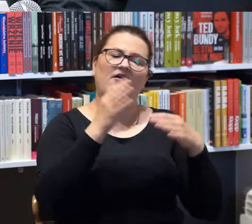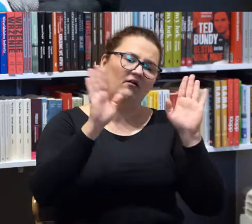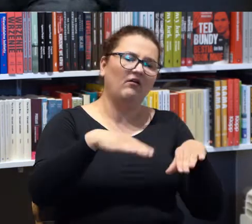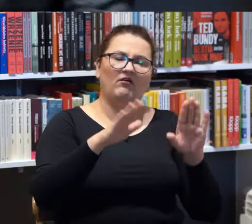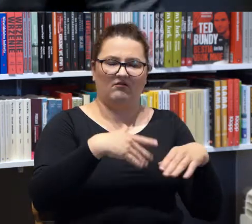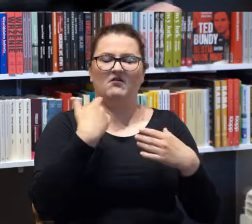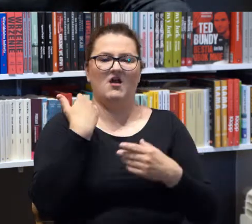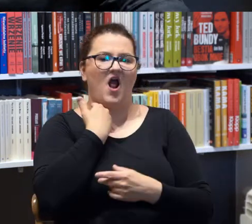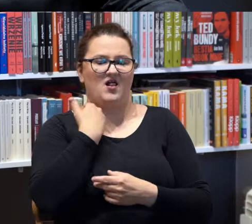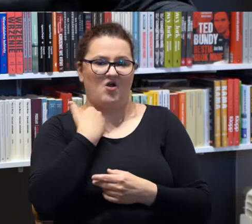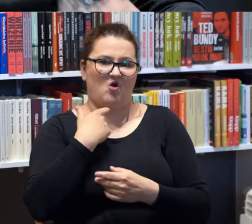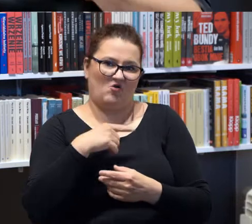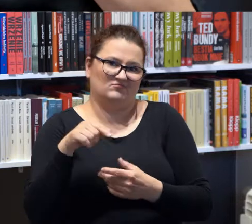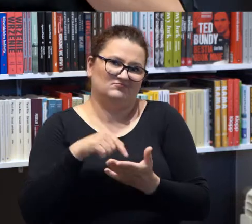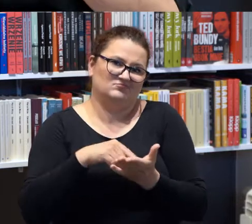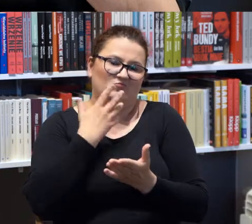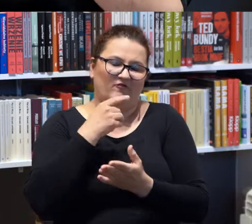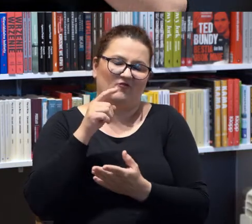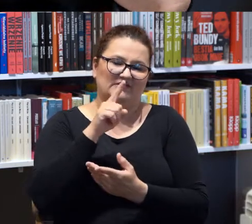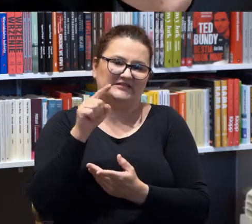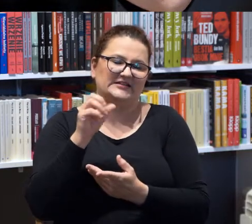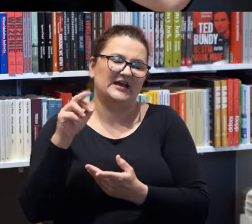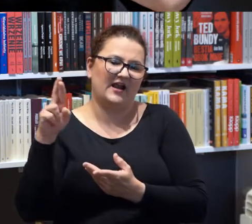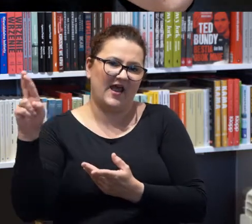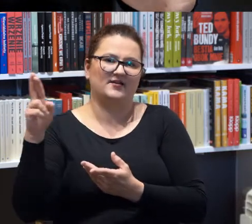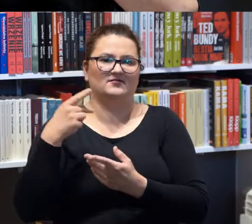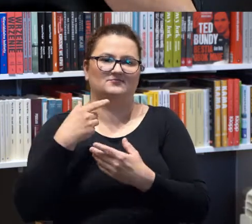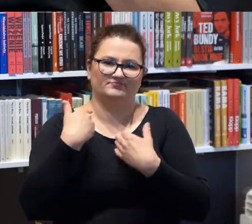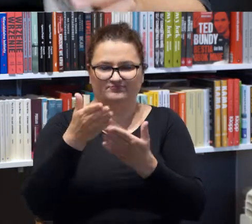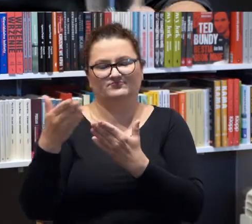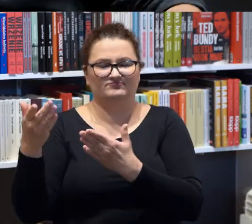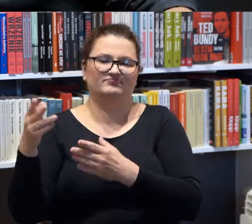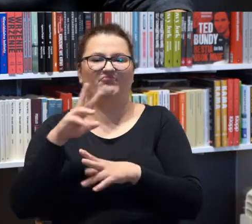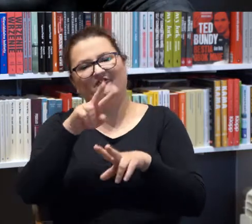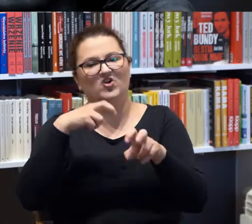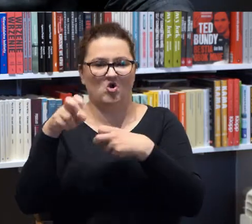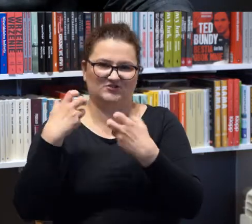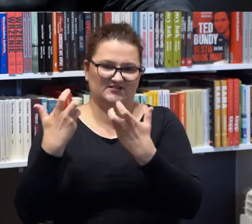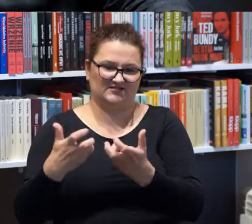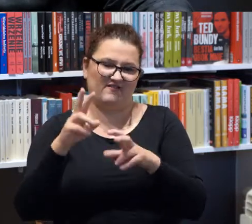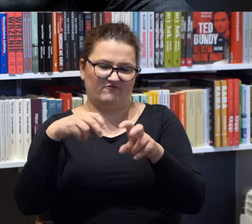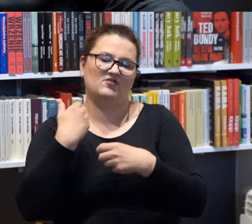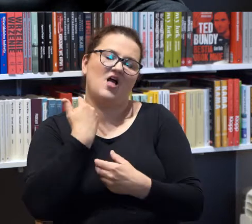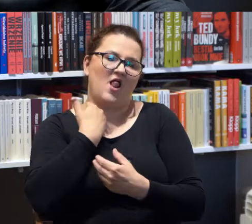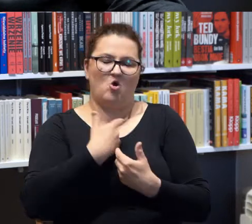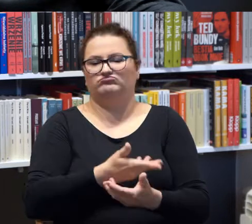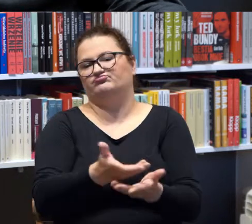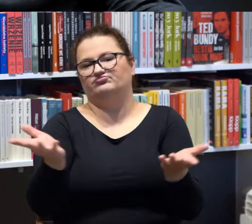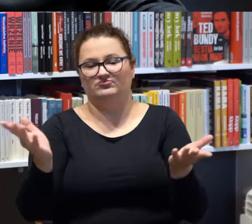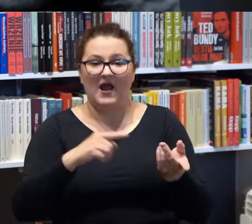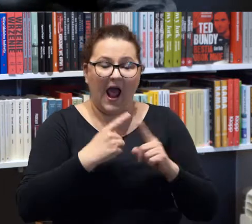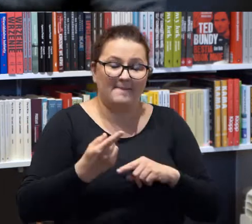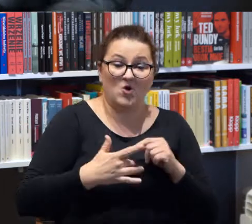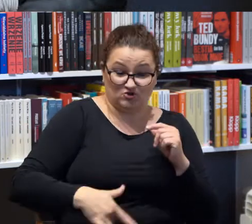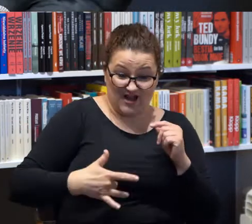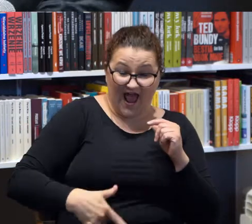Sowieci rozpijali tam innych Sowietów, żeby ich tam wykorzystywać. Albo szlachta rozpijała